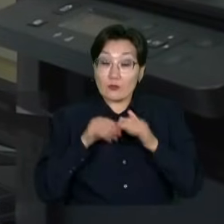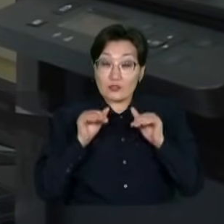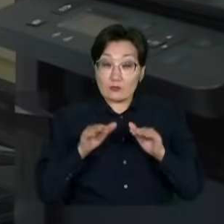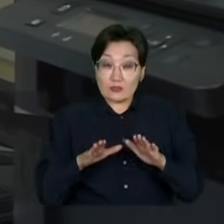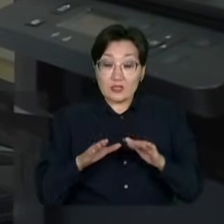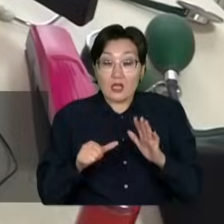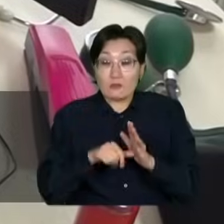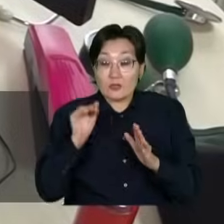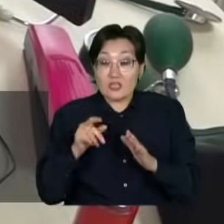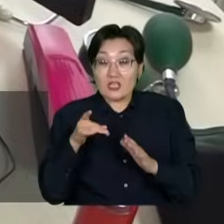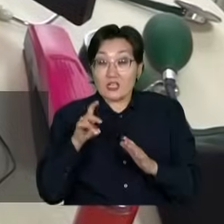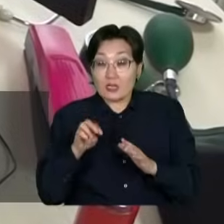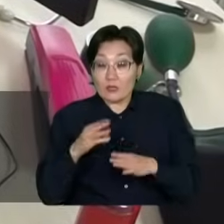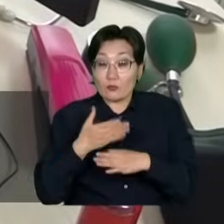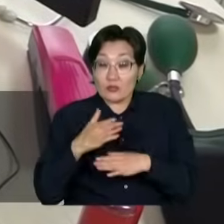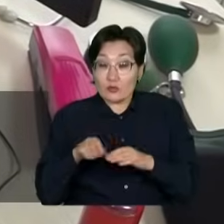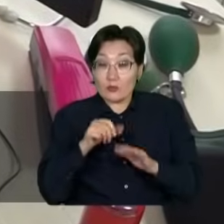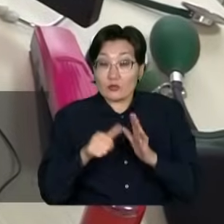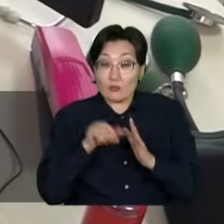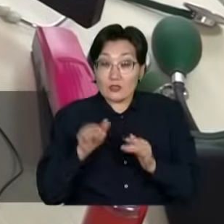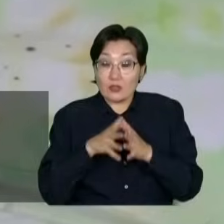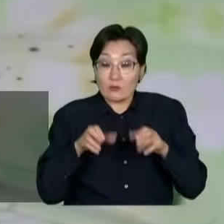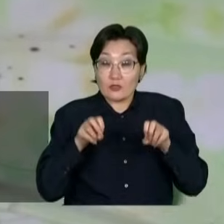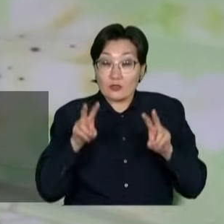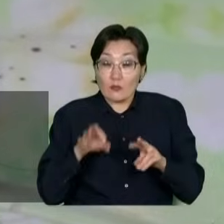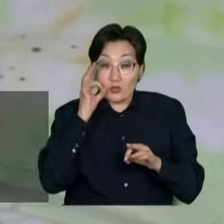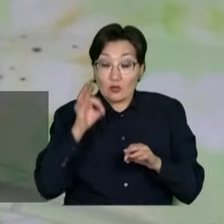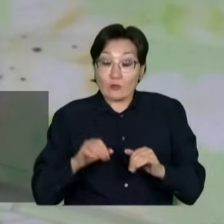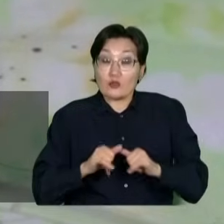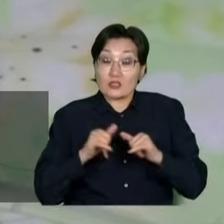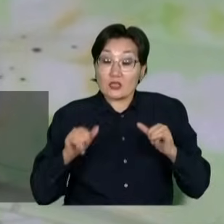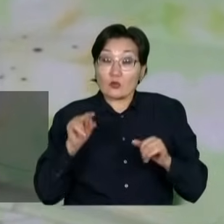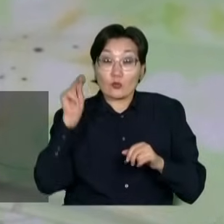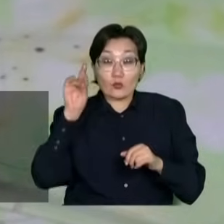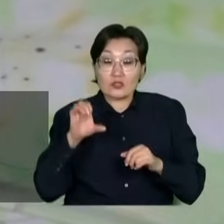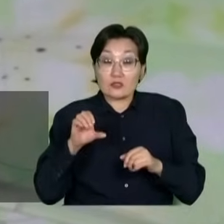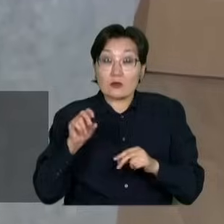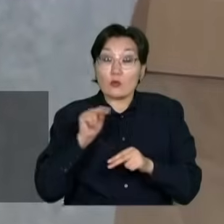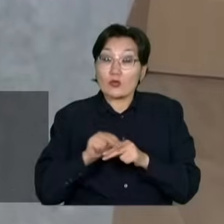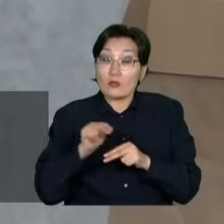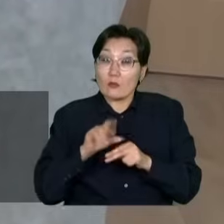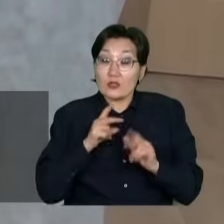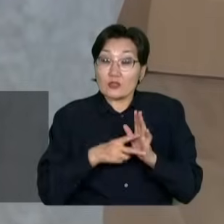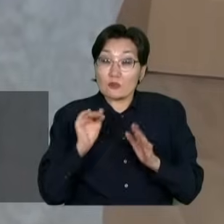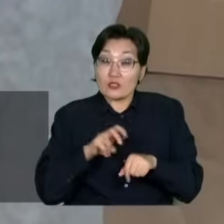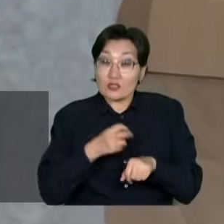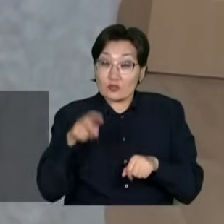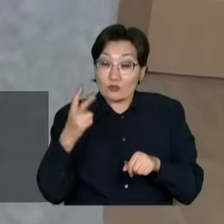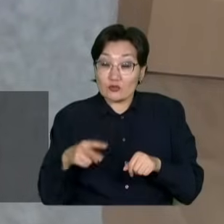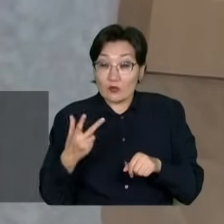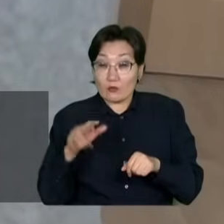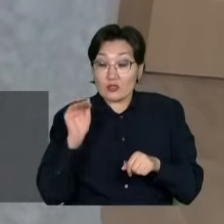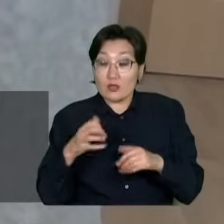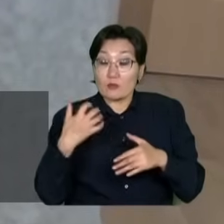биыл 6000 грант бөлінген екен. 16000-нан астам маман біліктілігін арттыру курсынан өткен. Сондай-ақ 7000 дәрігер мен 23000